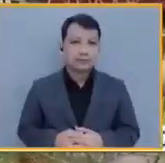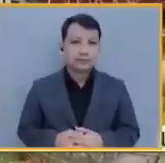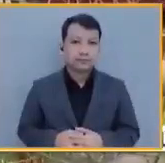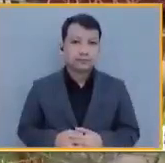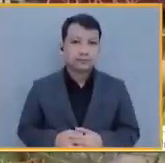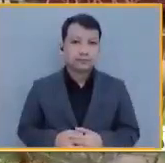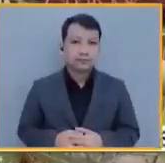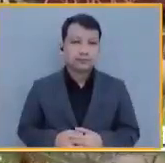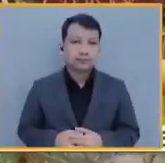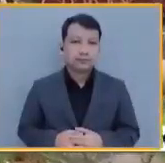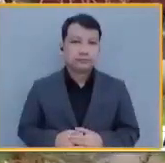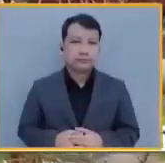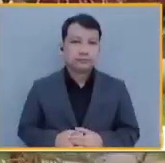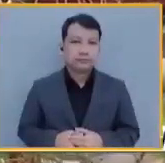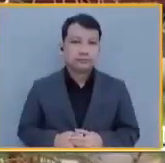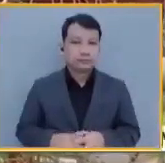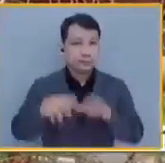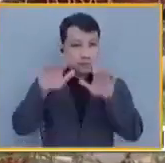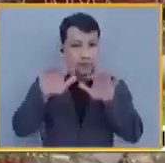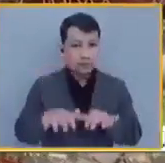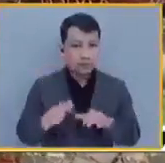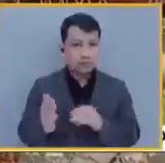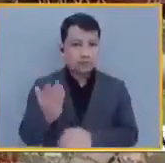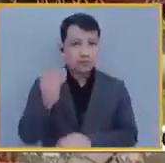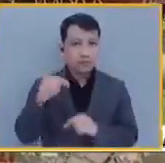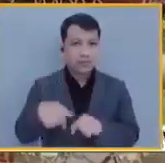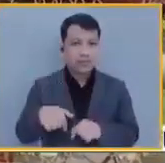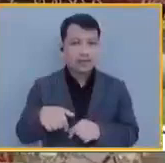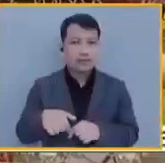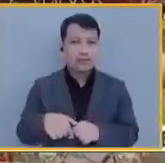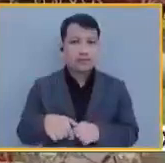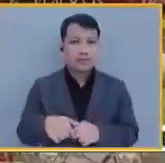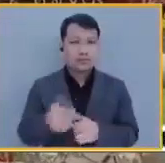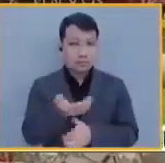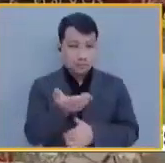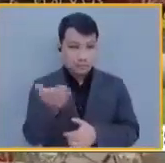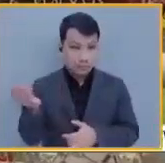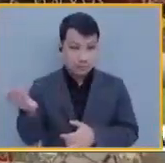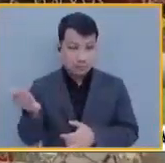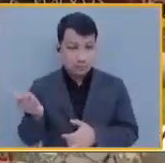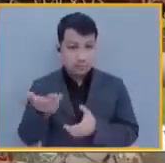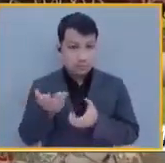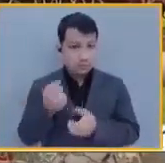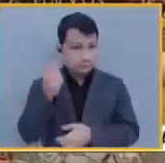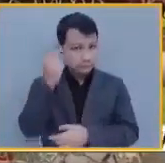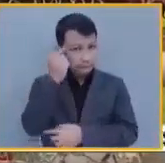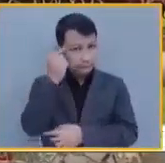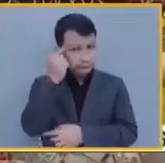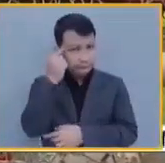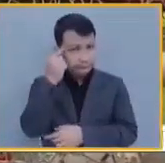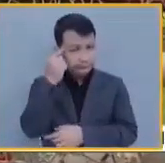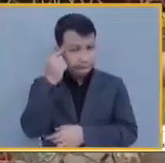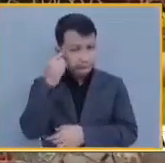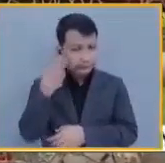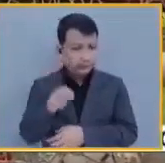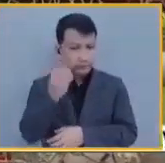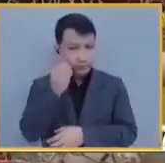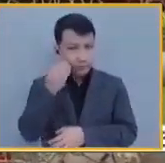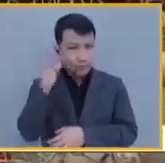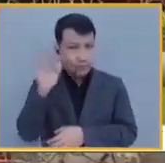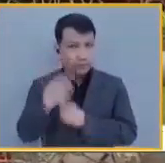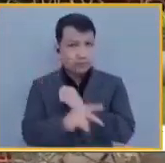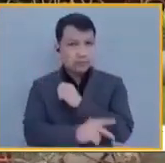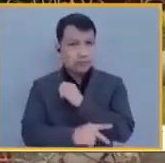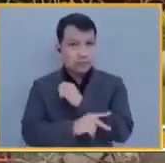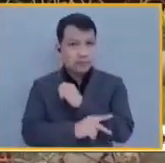Audrey, maulang umaga sa inyong aryan sa studio sa mga kababayan nating nag-iisip maghabol sa pag-uwi sa kani-kanilang probinsya o di